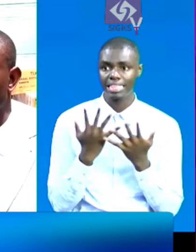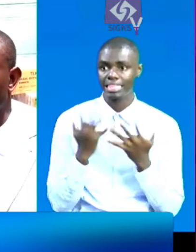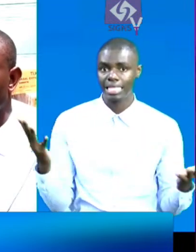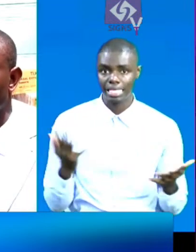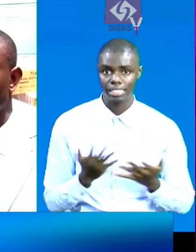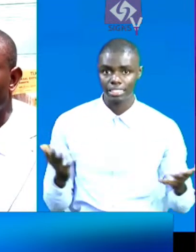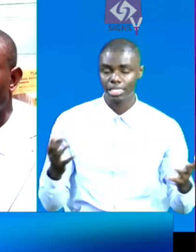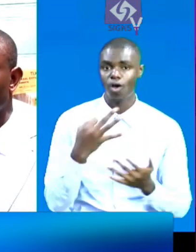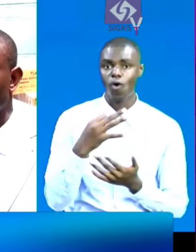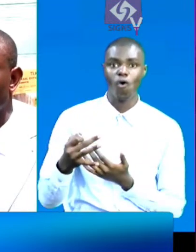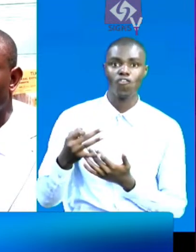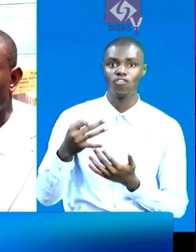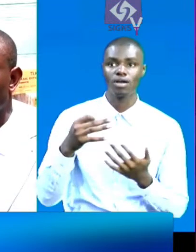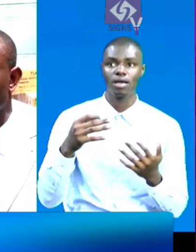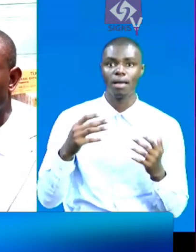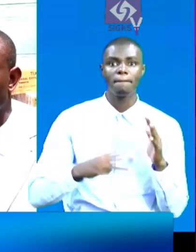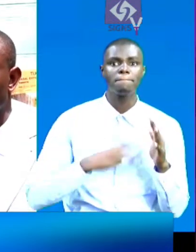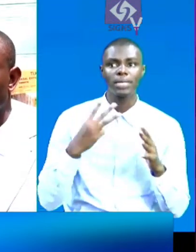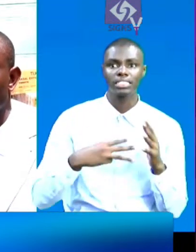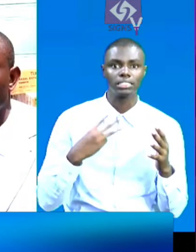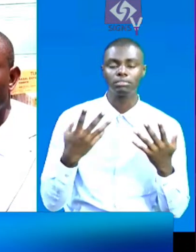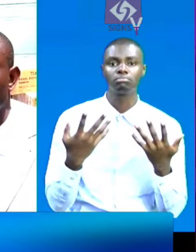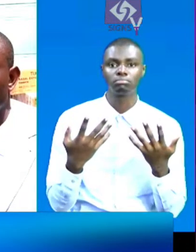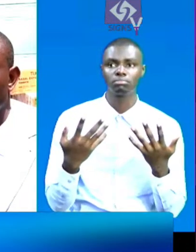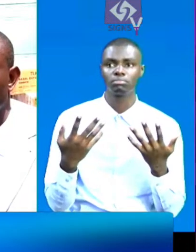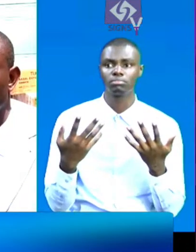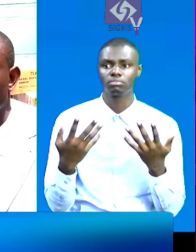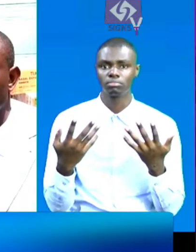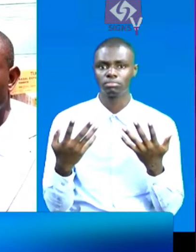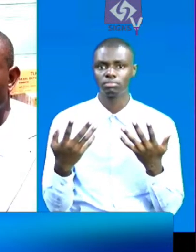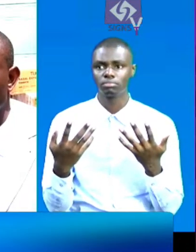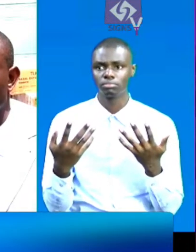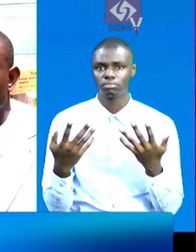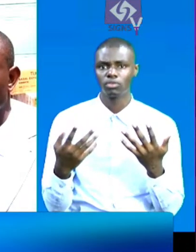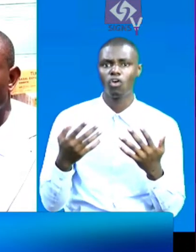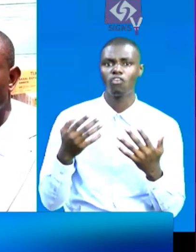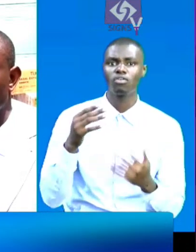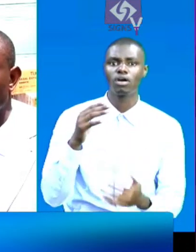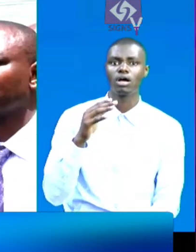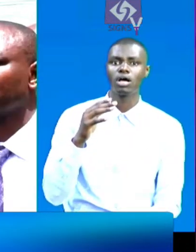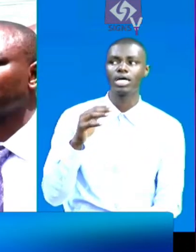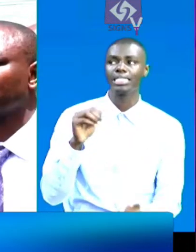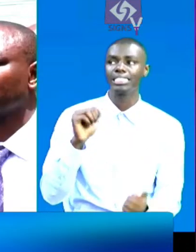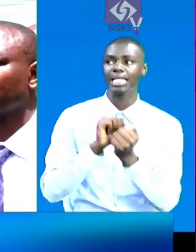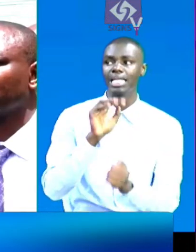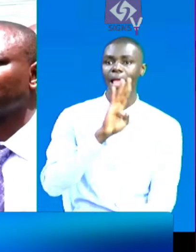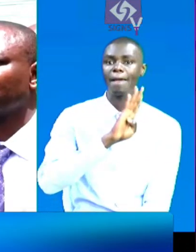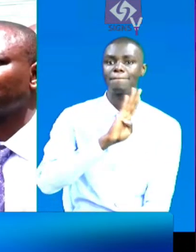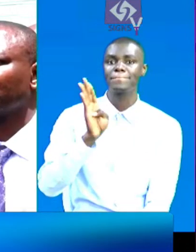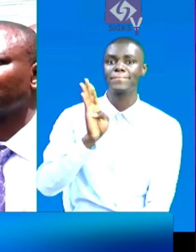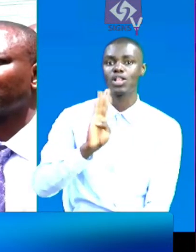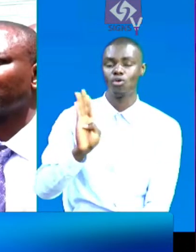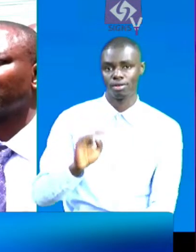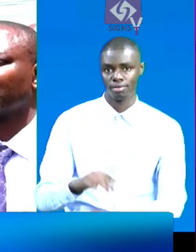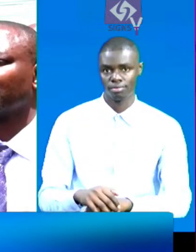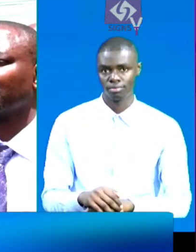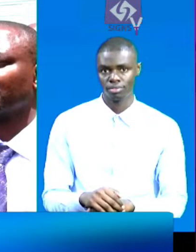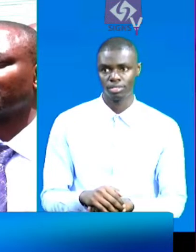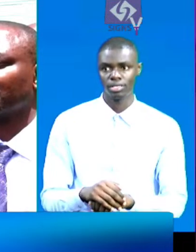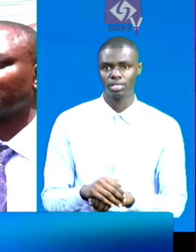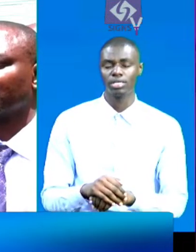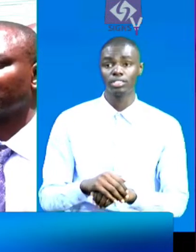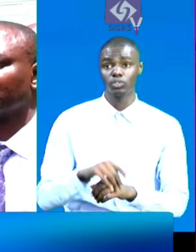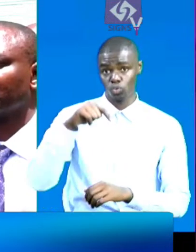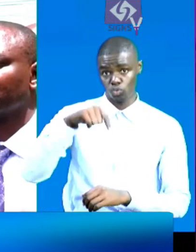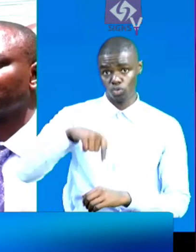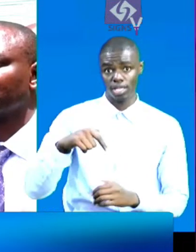za matibabu ambao inaitwa non-farms ya milioni 10, ambao tunatarajia leo